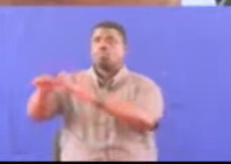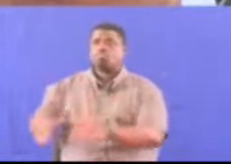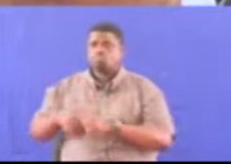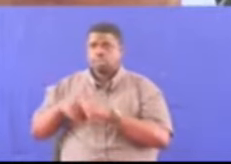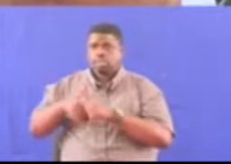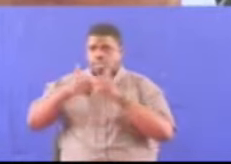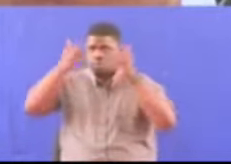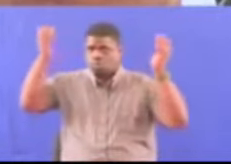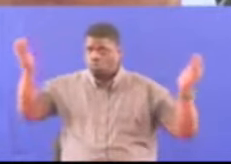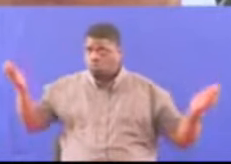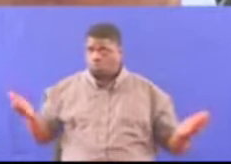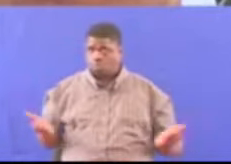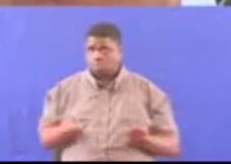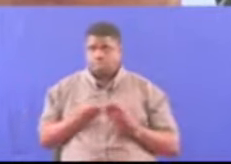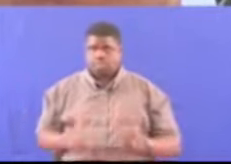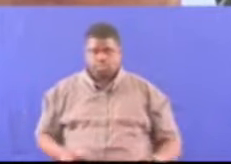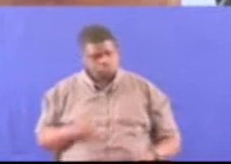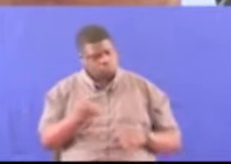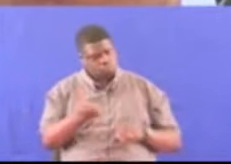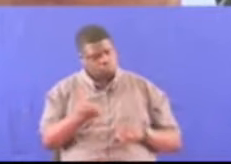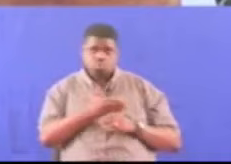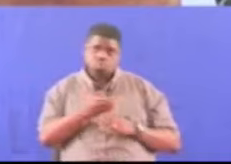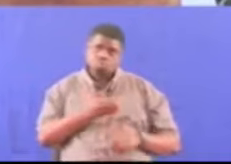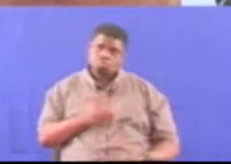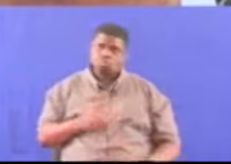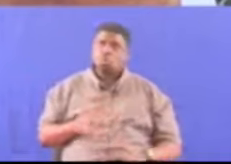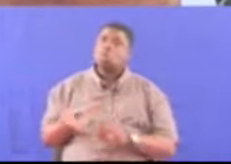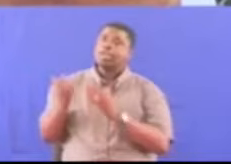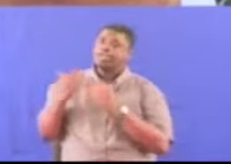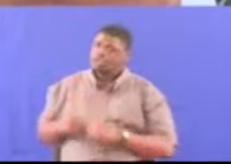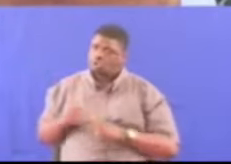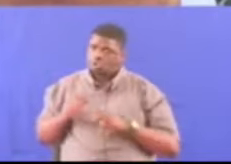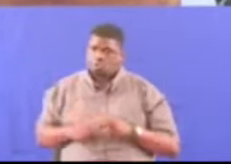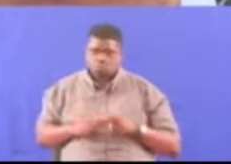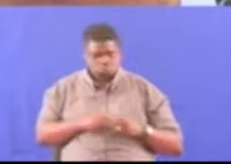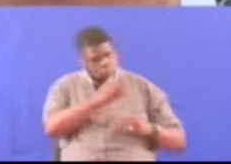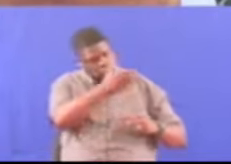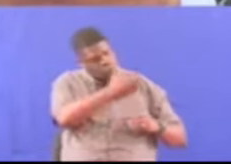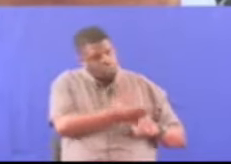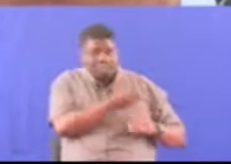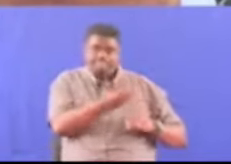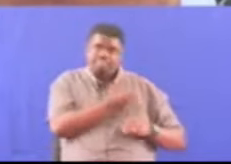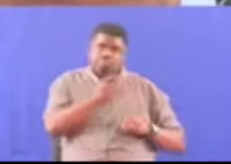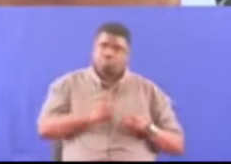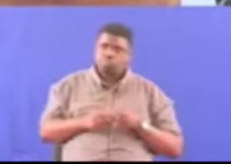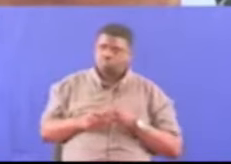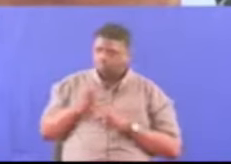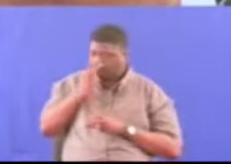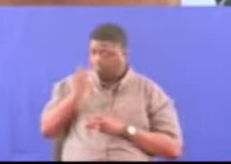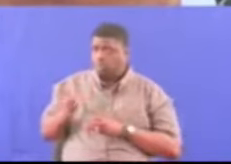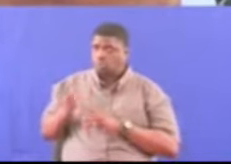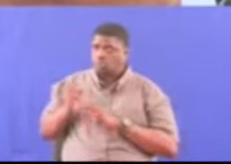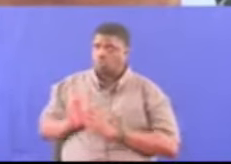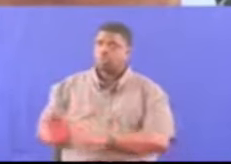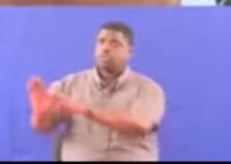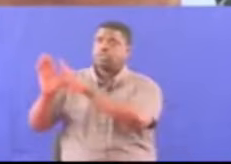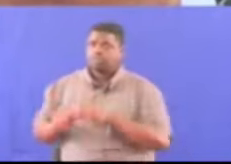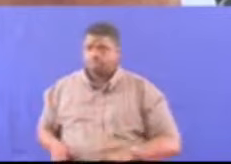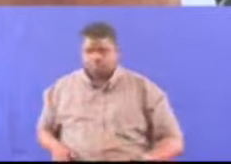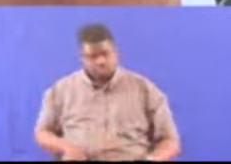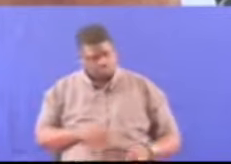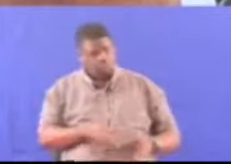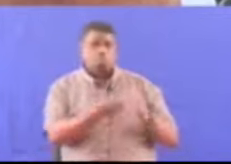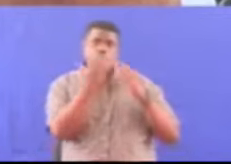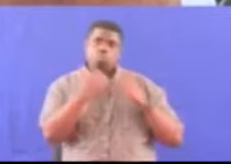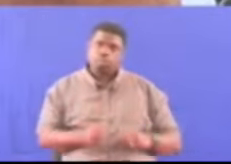kote, kuhusu weledi, uwezo, uzoefu na maono ulionayo katika